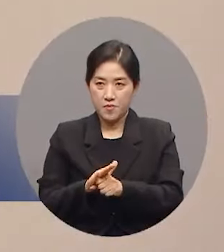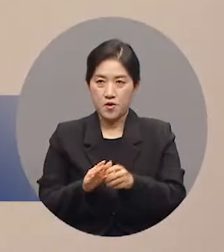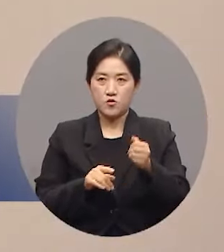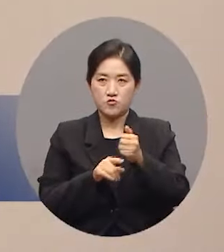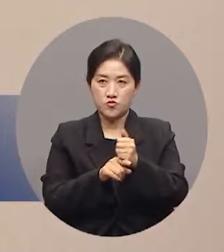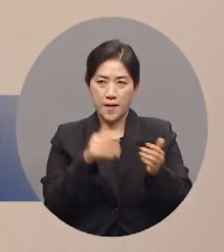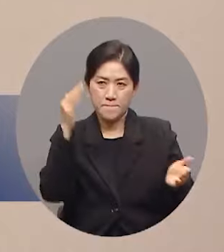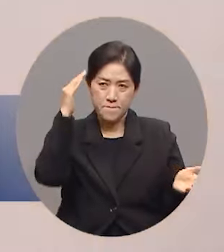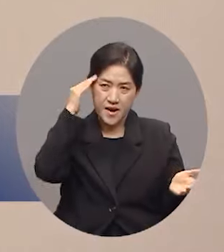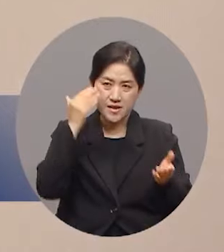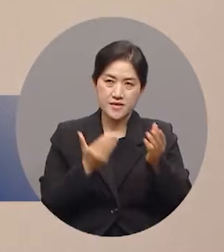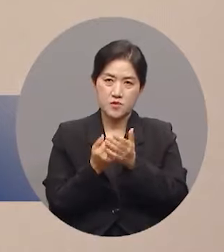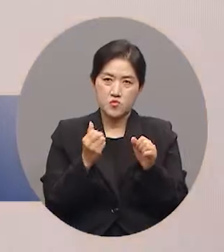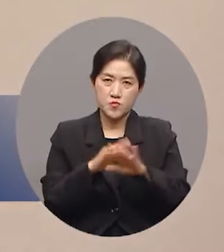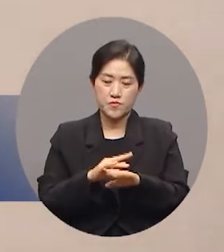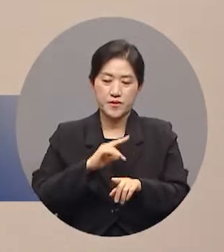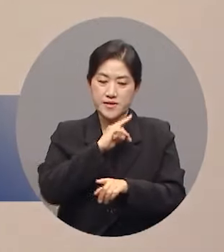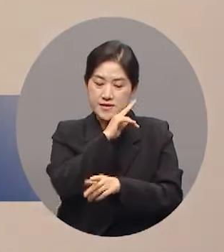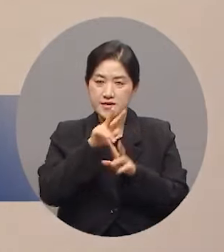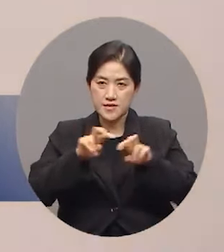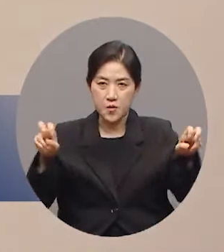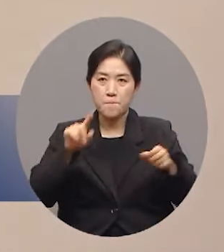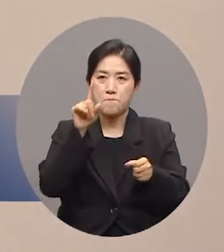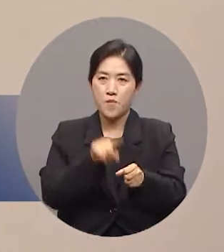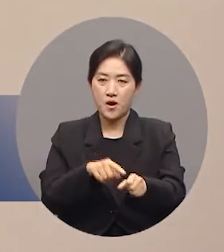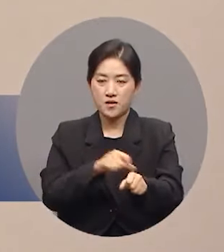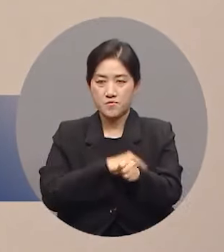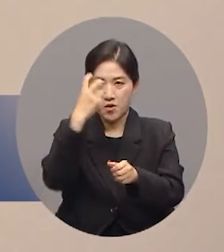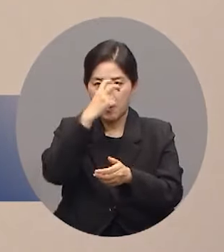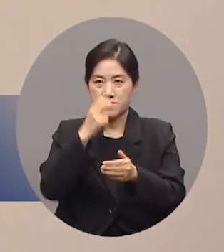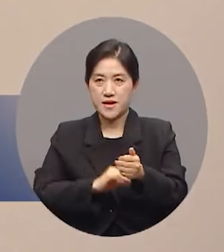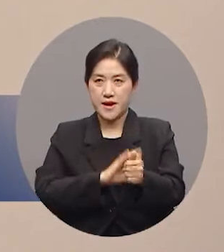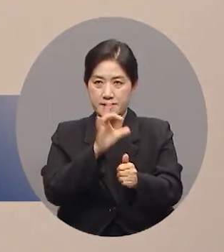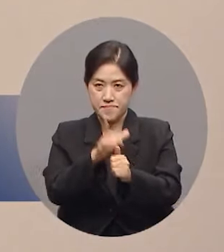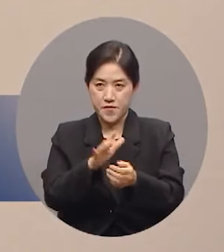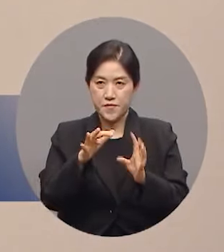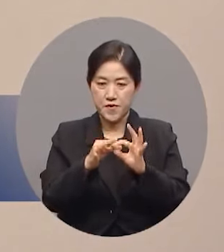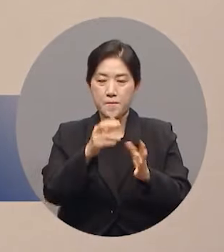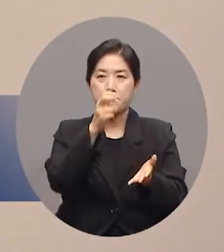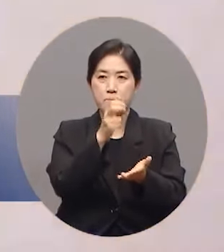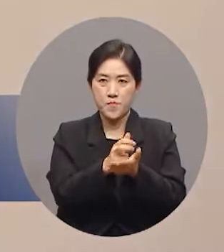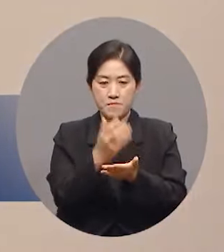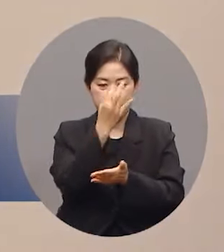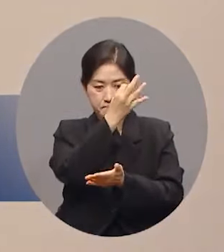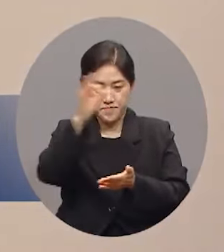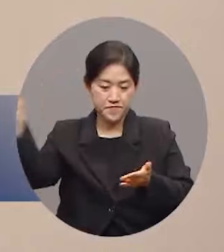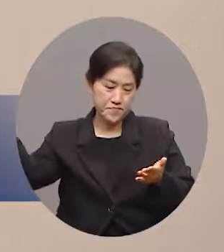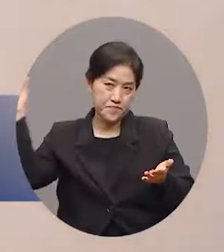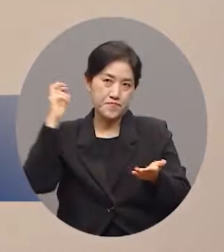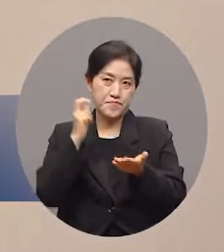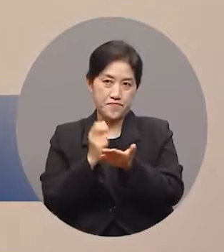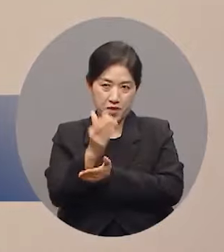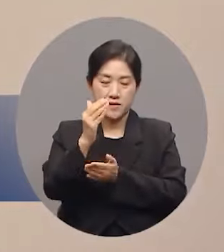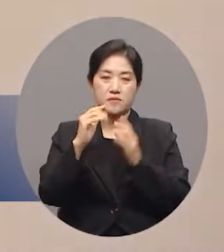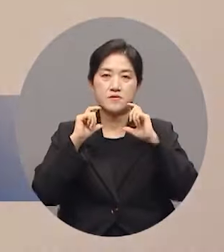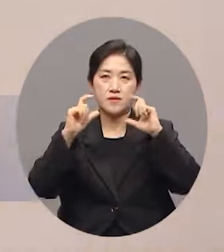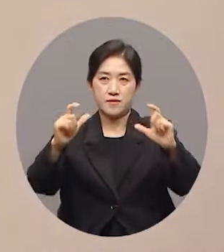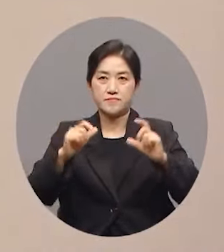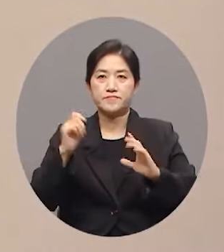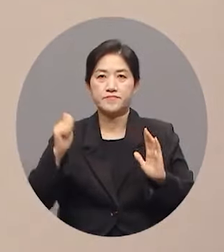수사 방해 및 사건 은폐 등의 진상규명을 위한 특별검사의 임명 등에 관한 법률안은 가결되었음을